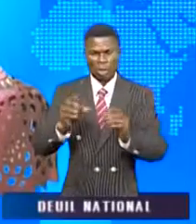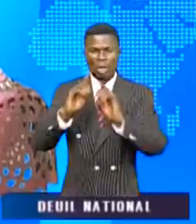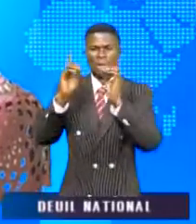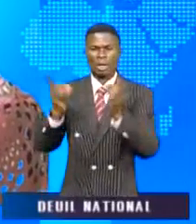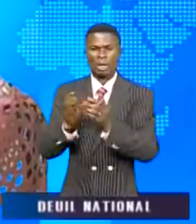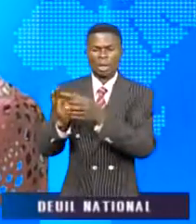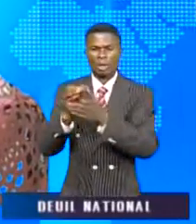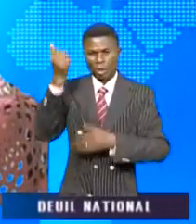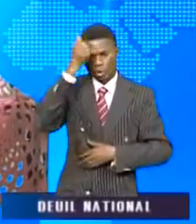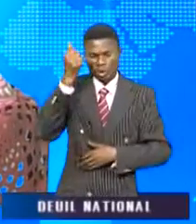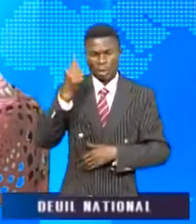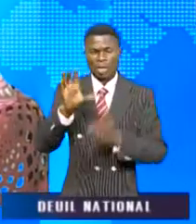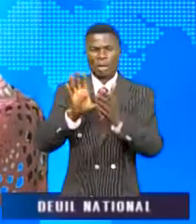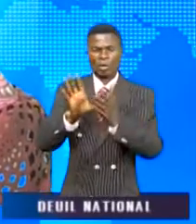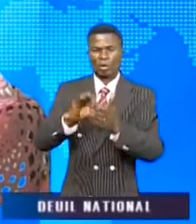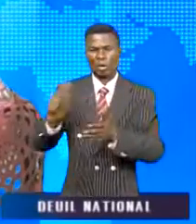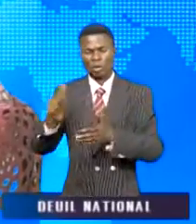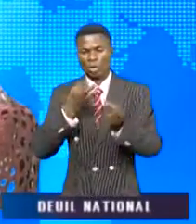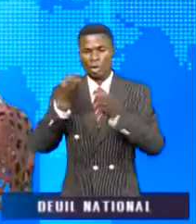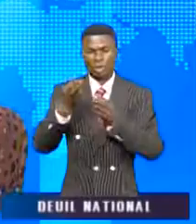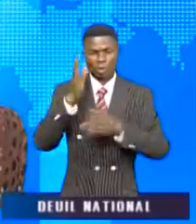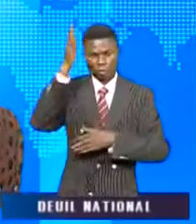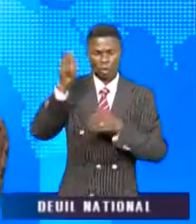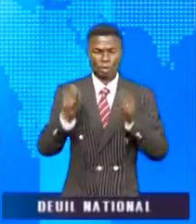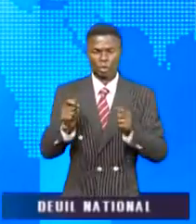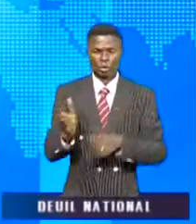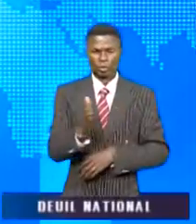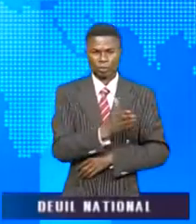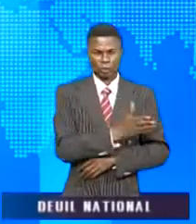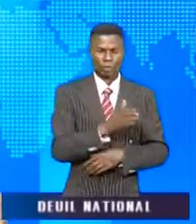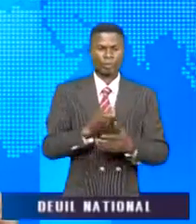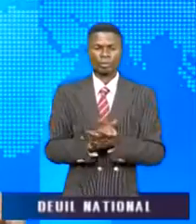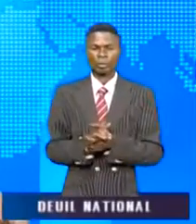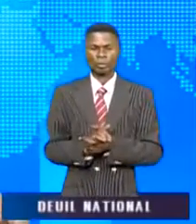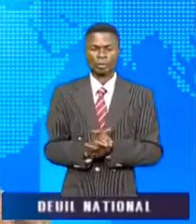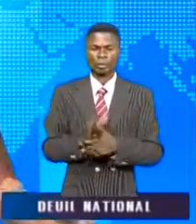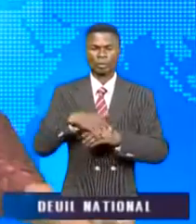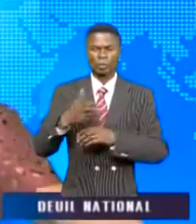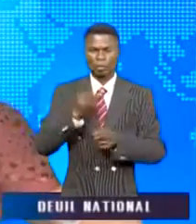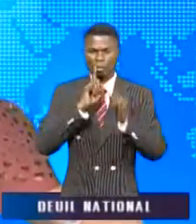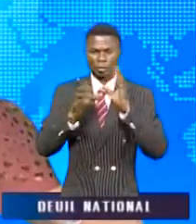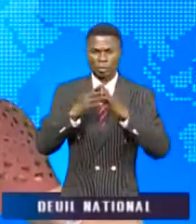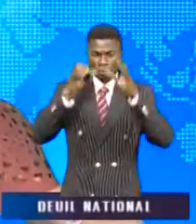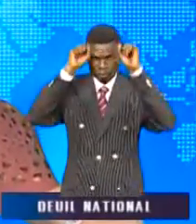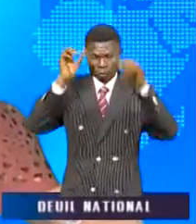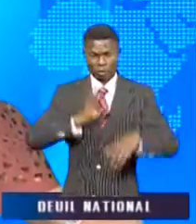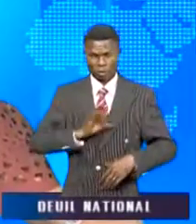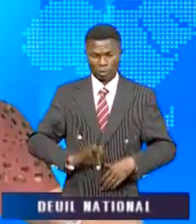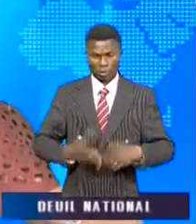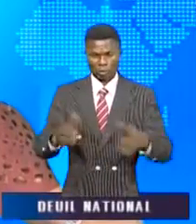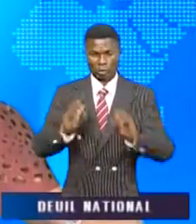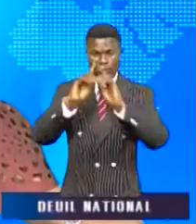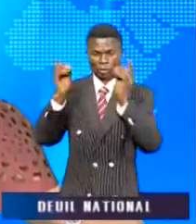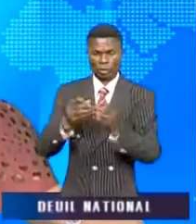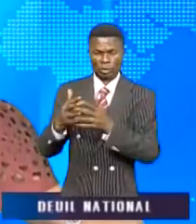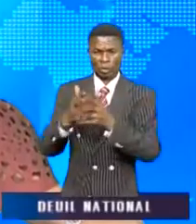de l'Union africaine les images et d'autres détails dans nos prochaines éditions. Après avoir échangé avec le président de la République, cette